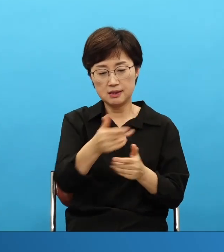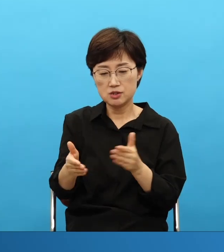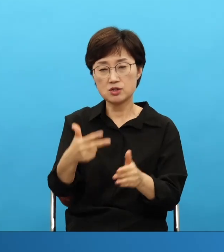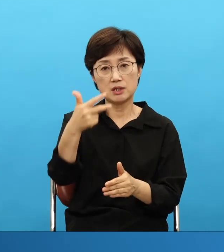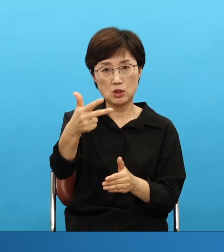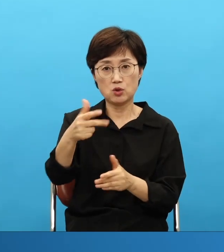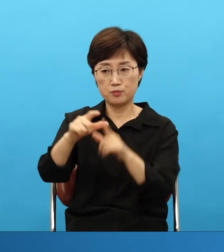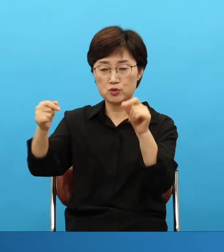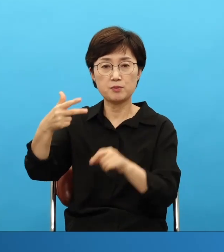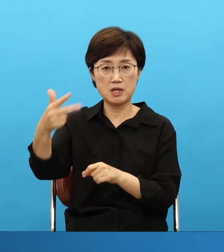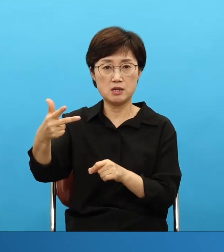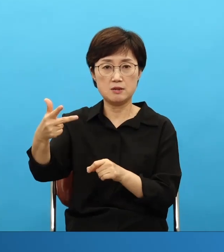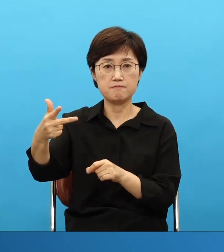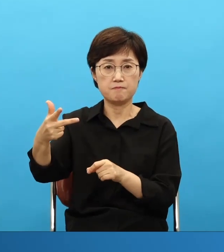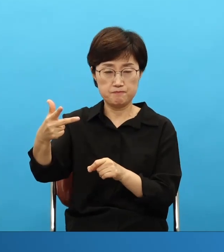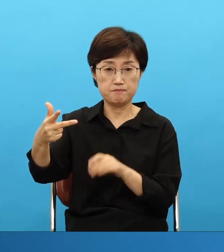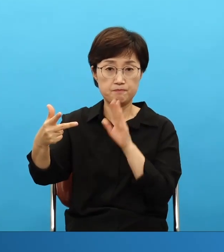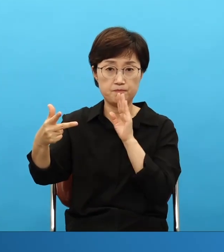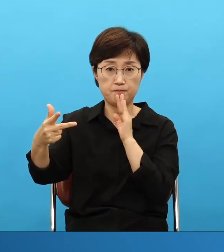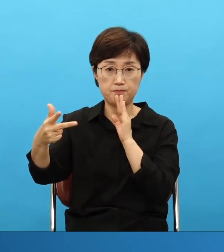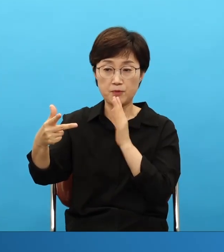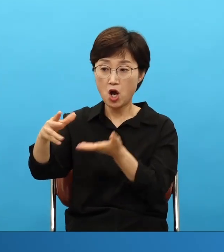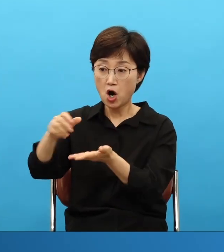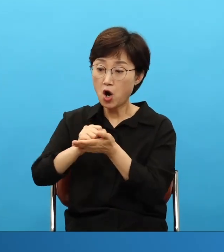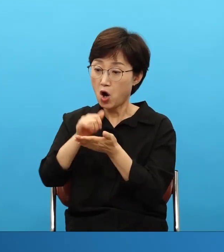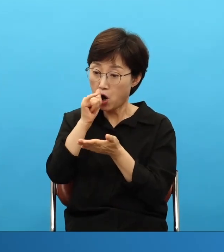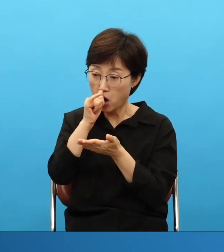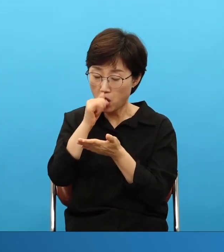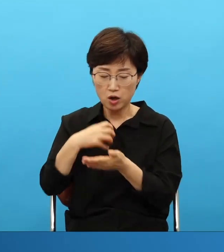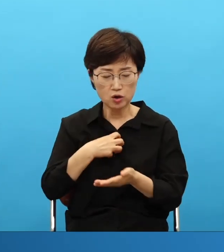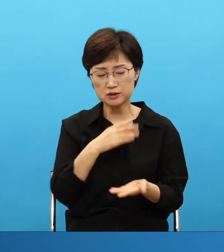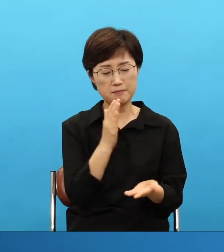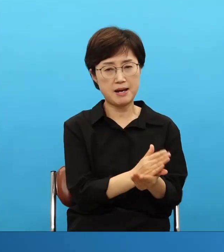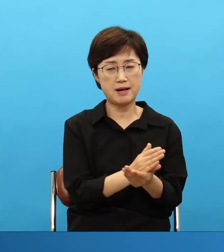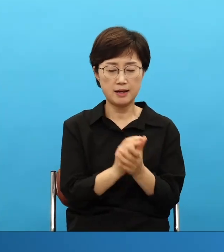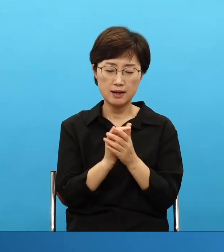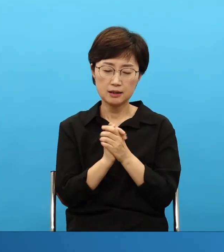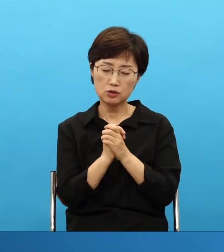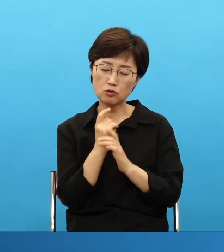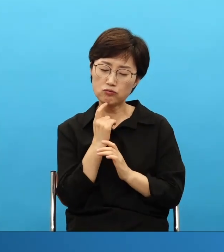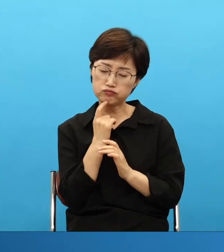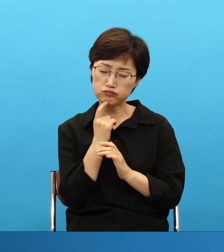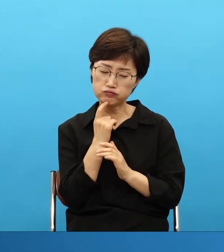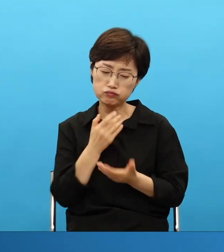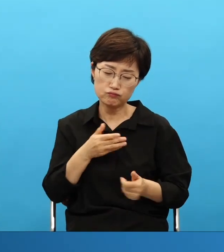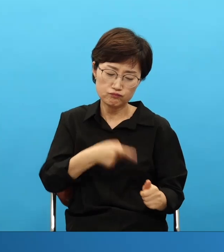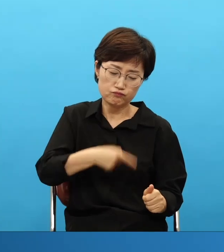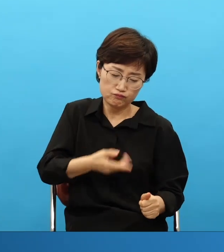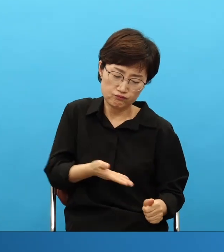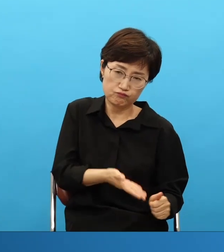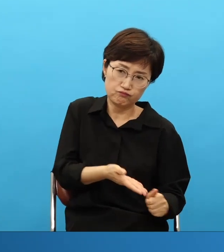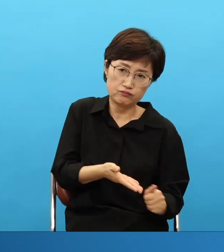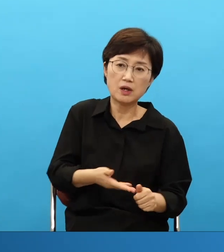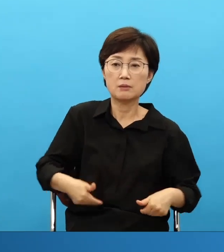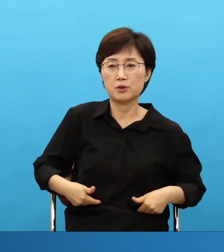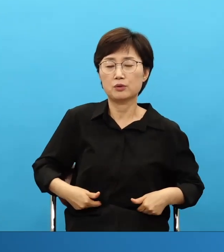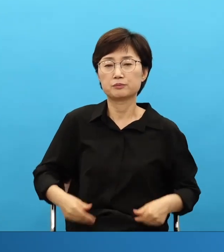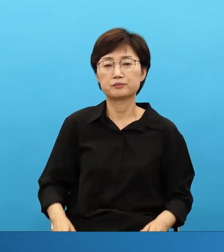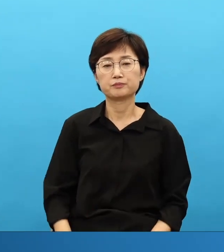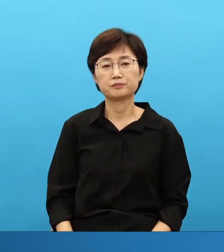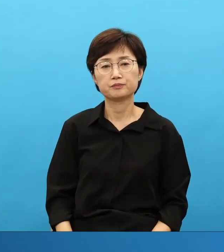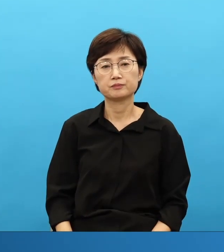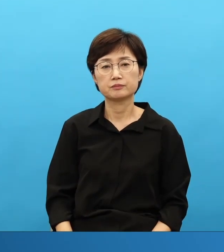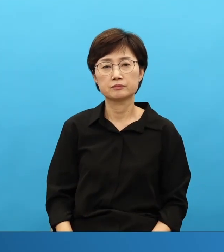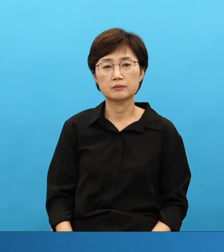모든 축복이 들어 있기 때문에 아무것도 걱정하지 말고이 기도만 누리고 이것만 전달하라고 강조했습니다 또